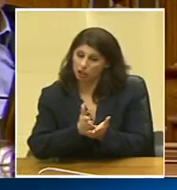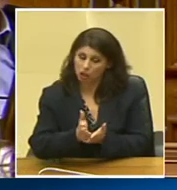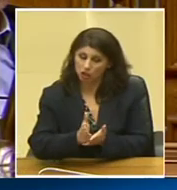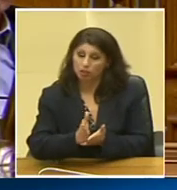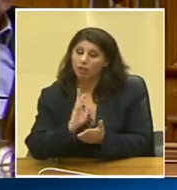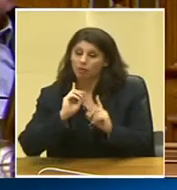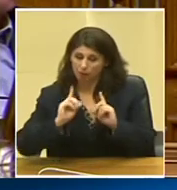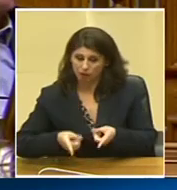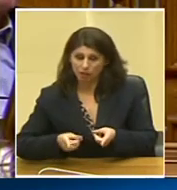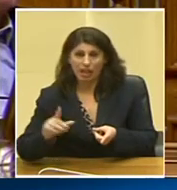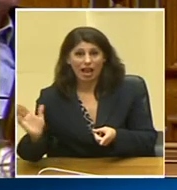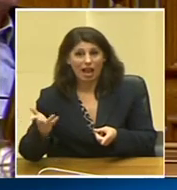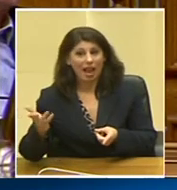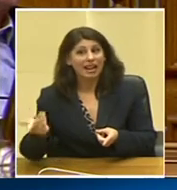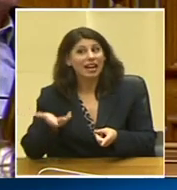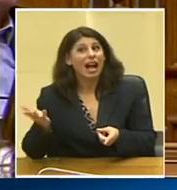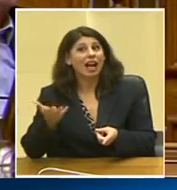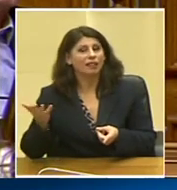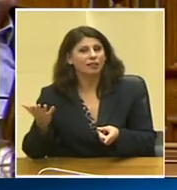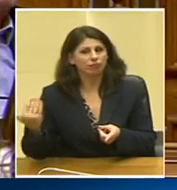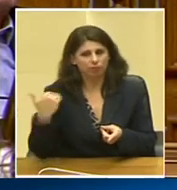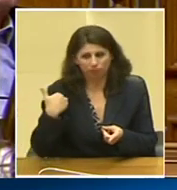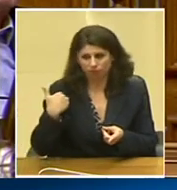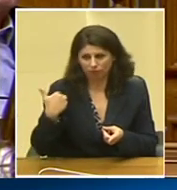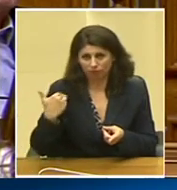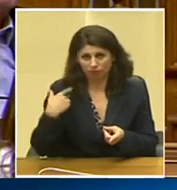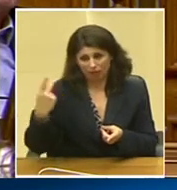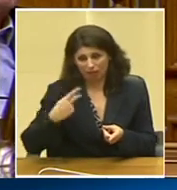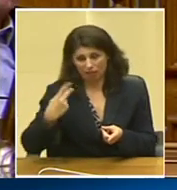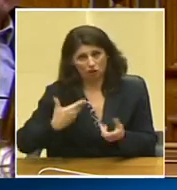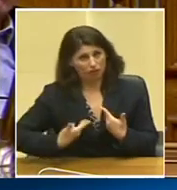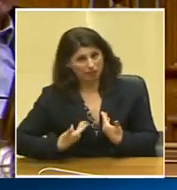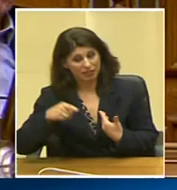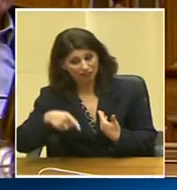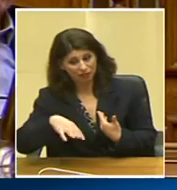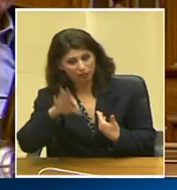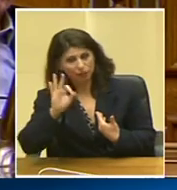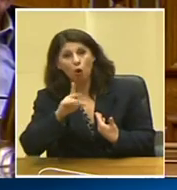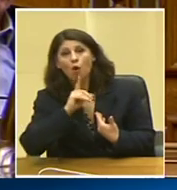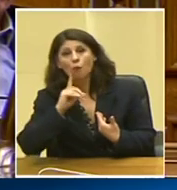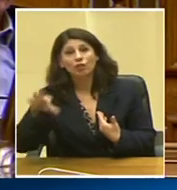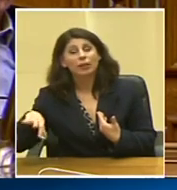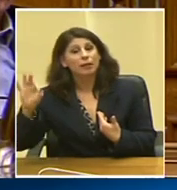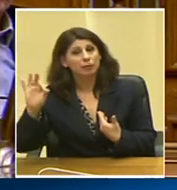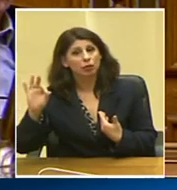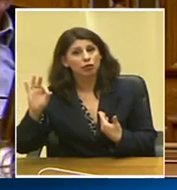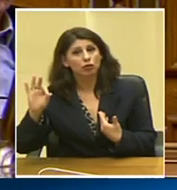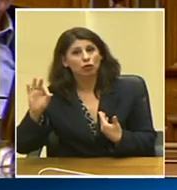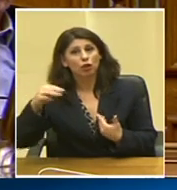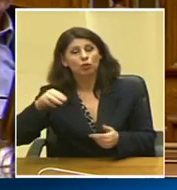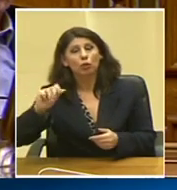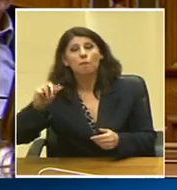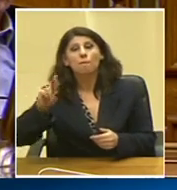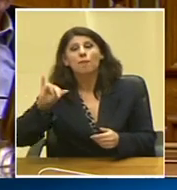αν για κάτι σήμερα απευθύνεστε σε εμάς, είναι γιατί και σε αυτή την περίπτωση, όπως και στην περίπτωση του Μαρινόπουλου,